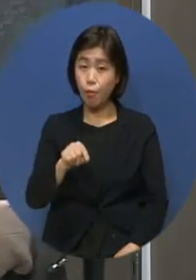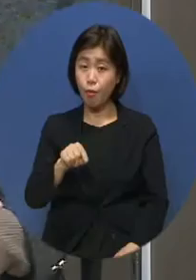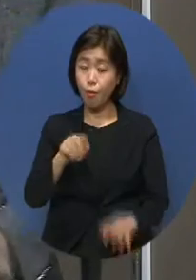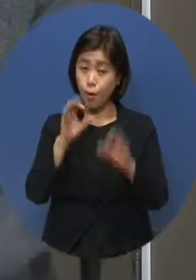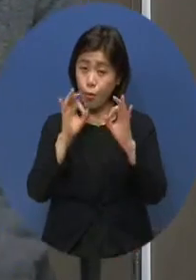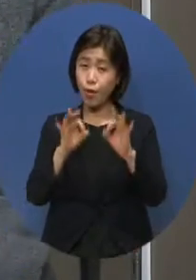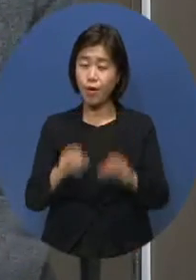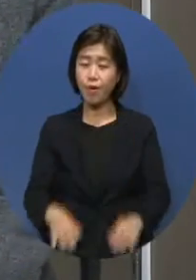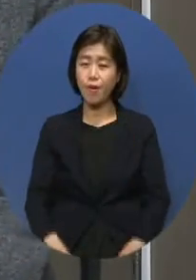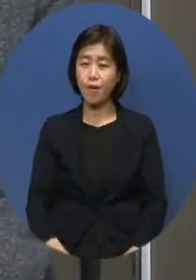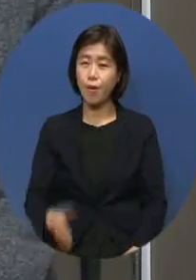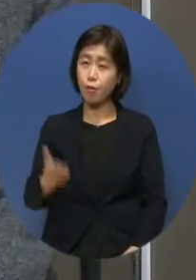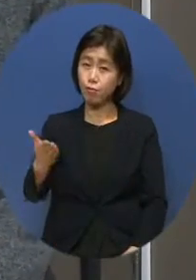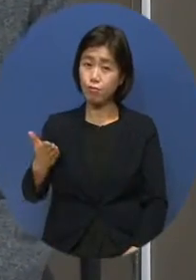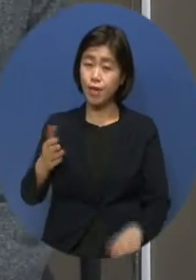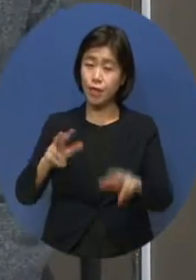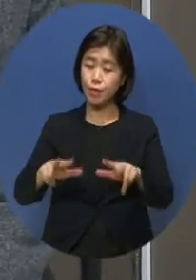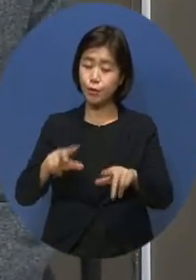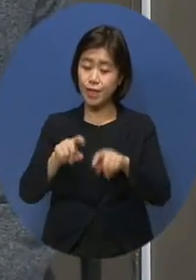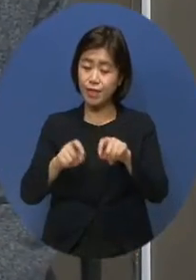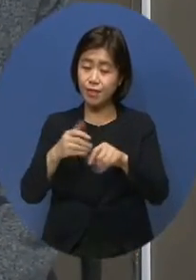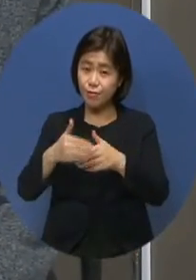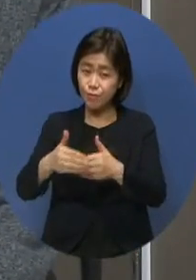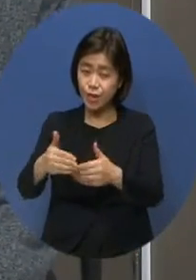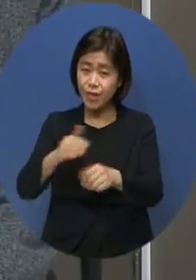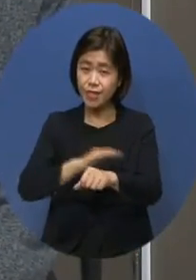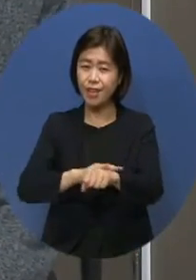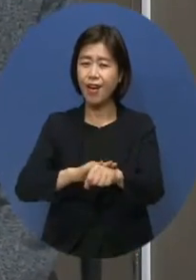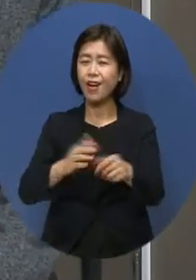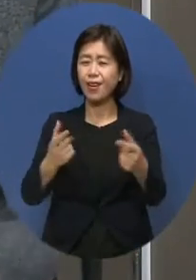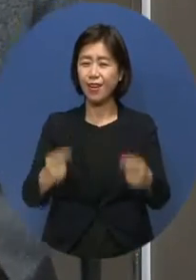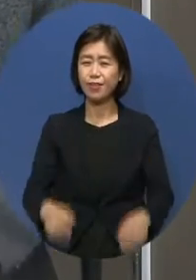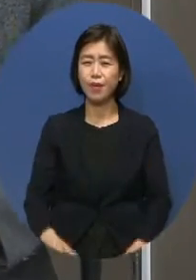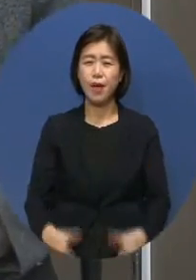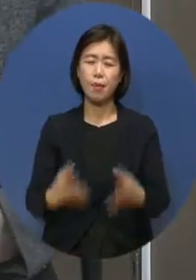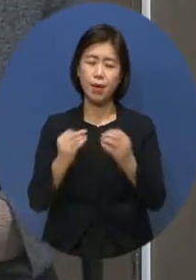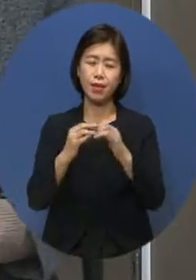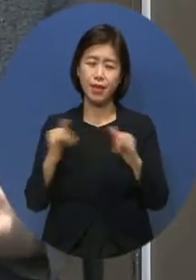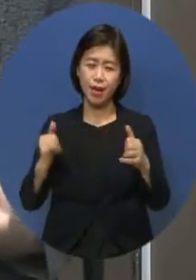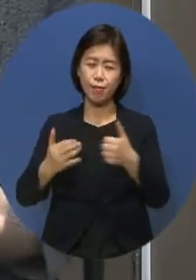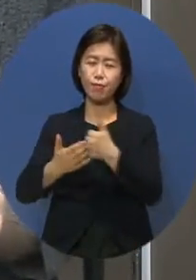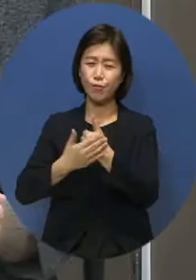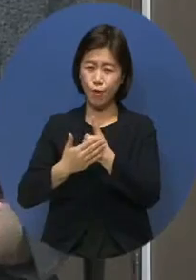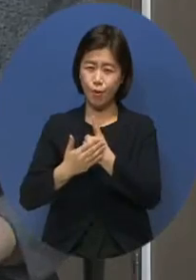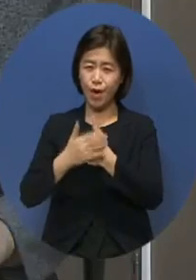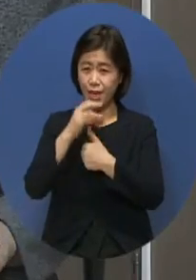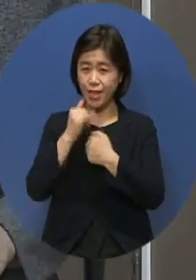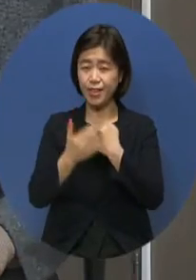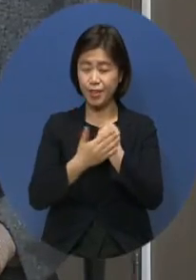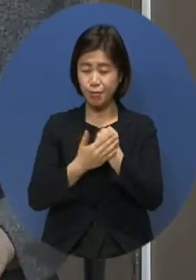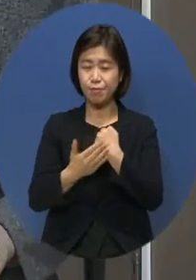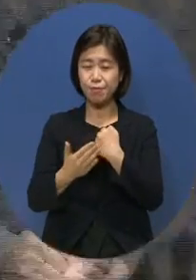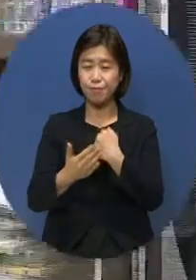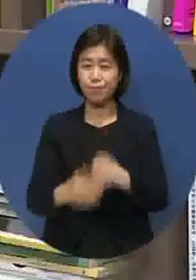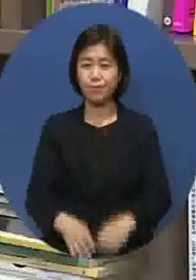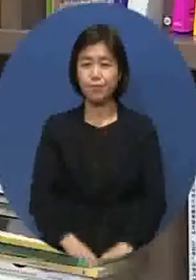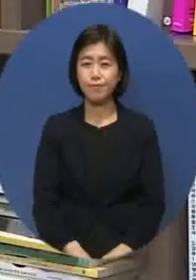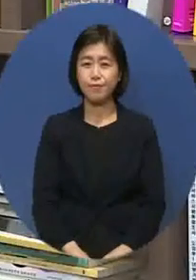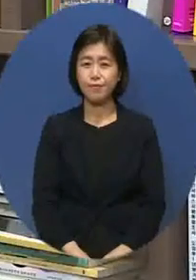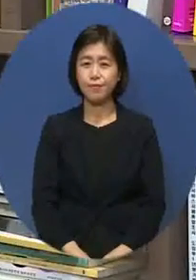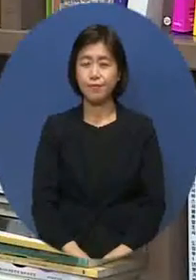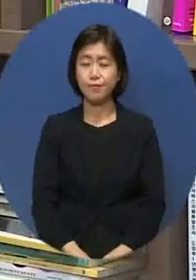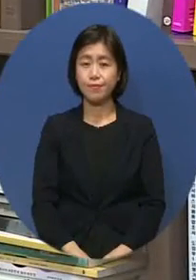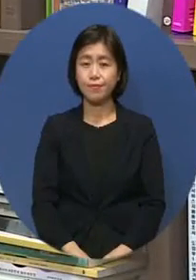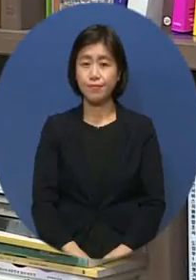의원님께서 잘 해내고 계신 게 아닌가. 많은 분들이 네. 진짜 함께 해주시는 덕분이라고 네. 생각해요. 아, 네. 네. 그리고